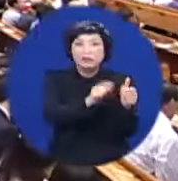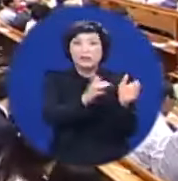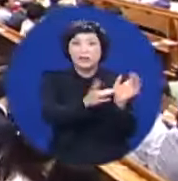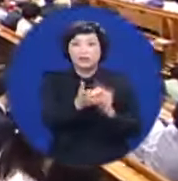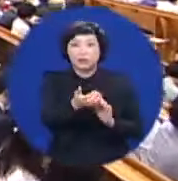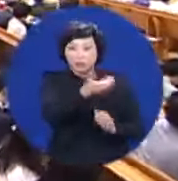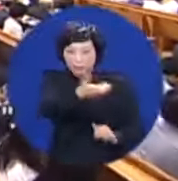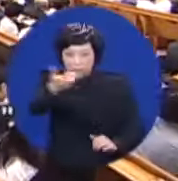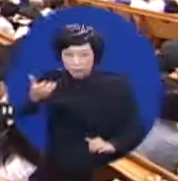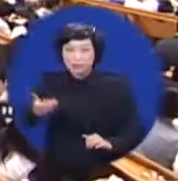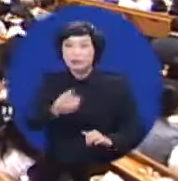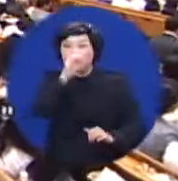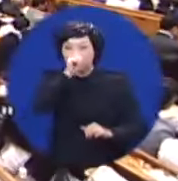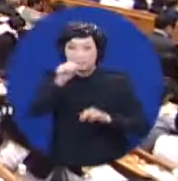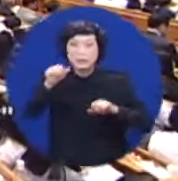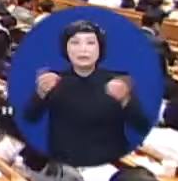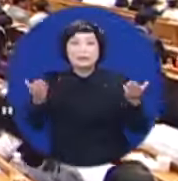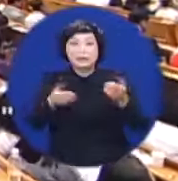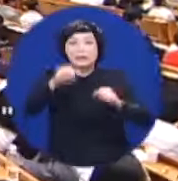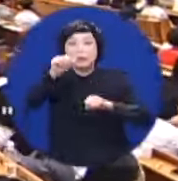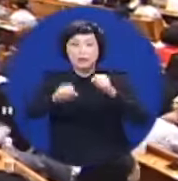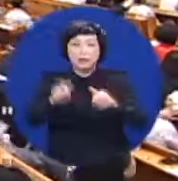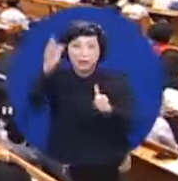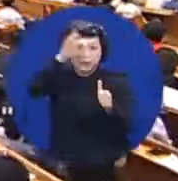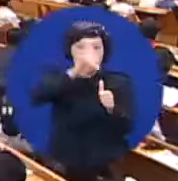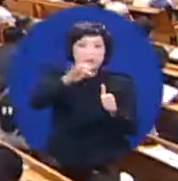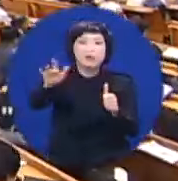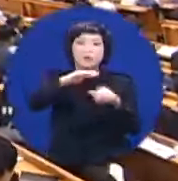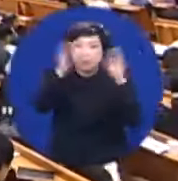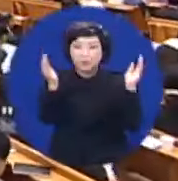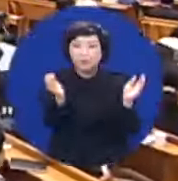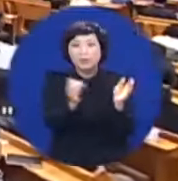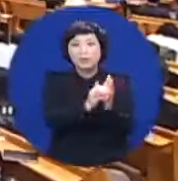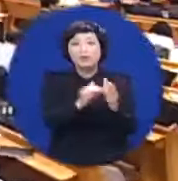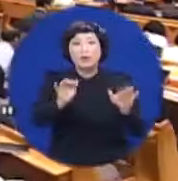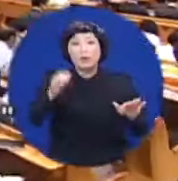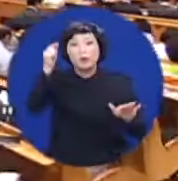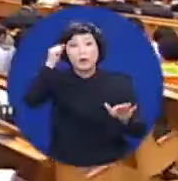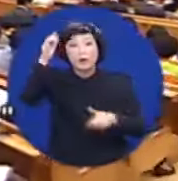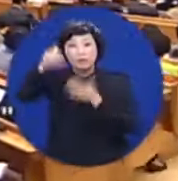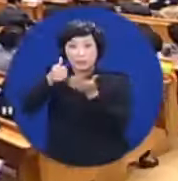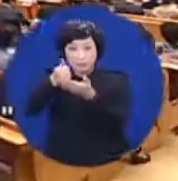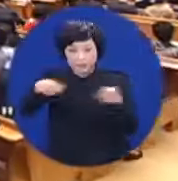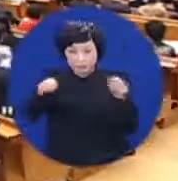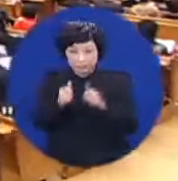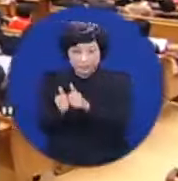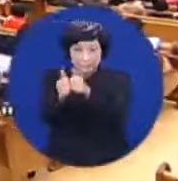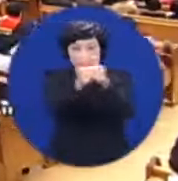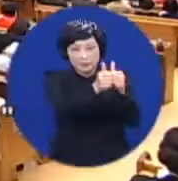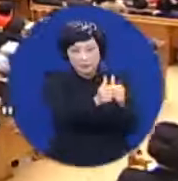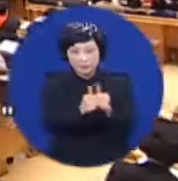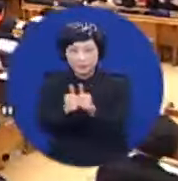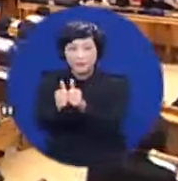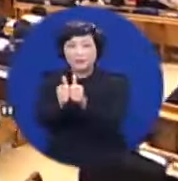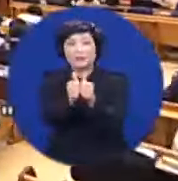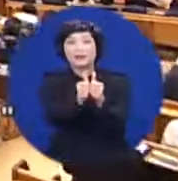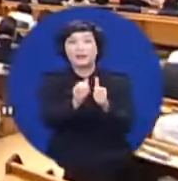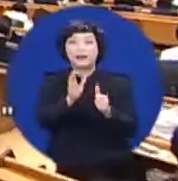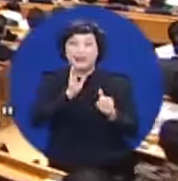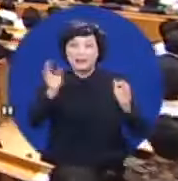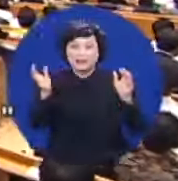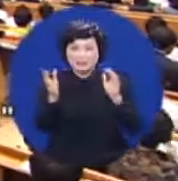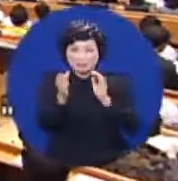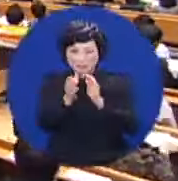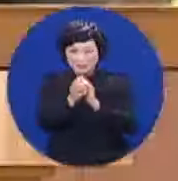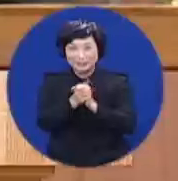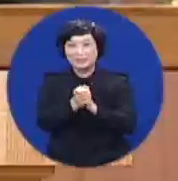일을 행하시고 마귀에게 눌린 모든 자를 고치셨으니 이는 하나님이 함께 하셨음이라. 아멘.